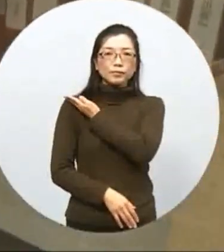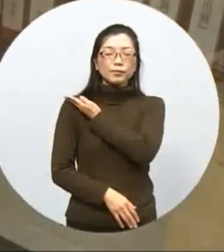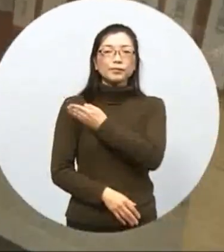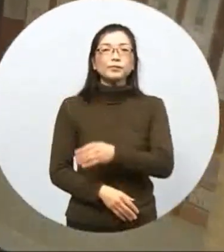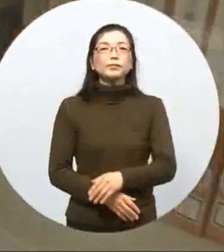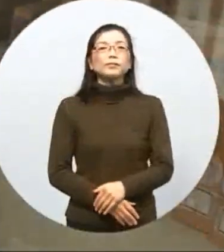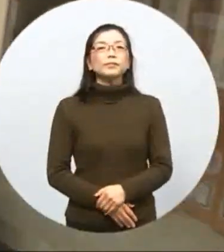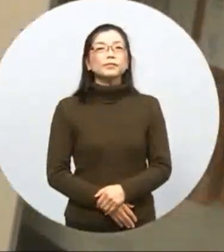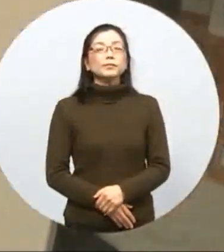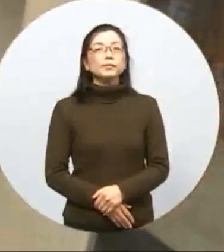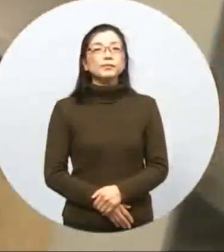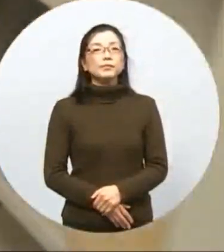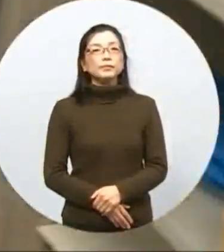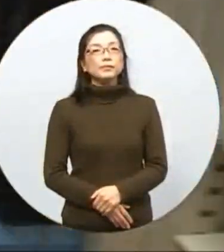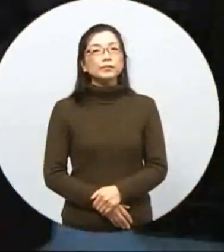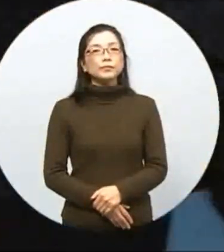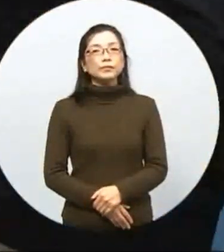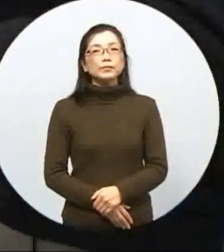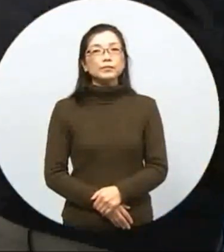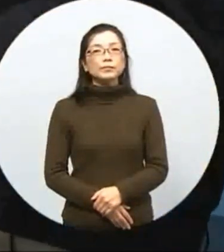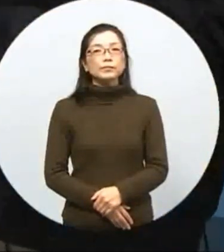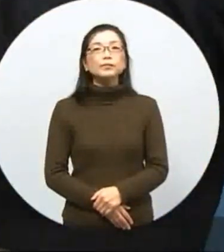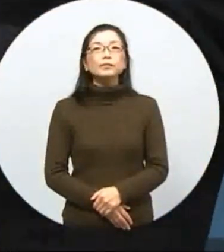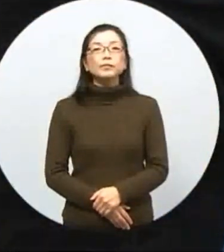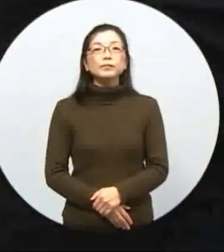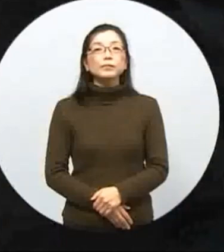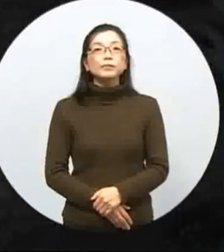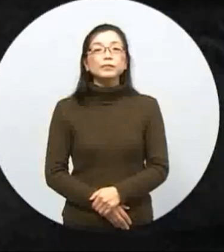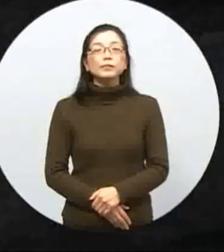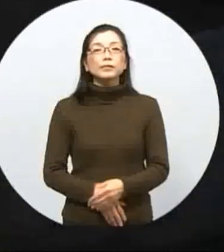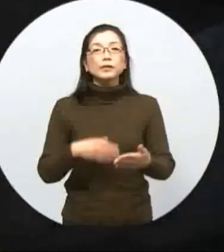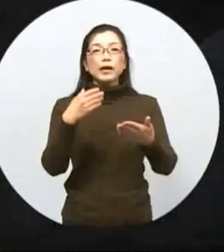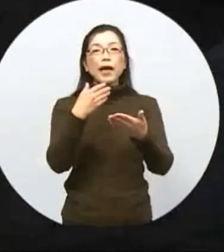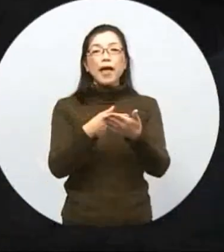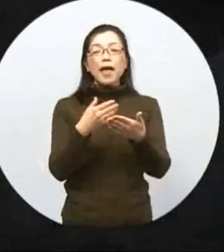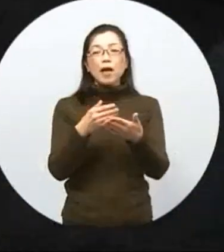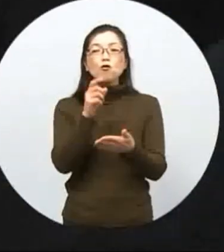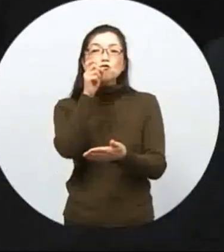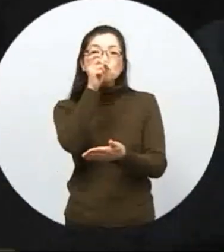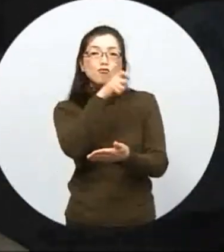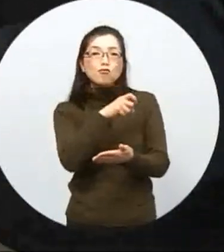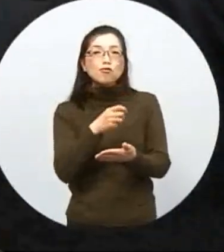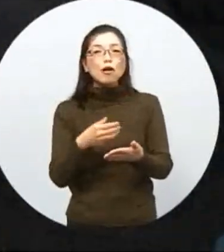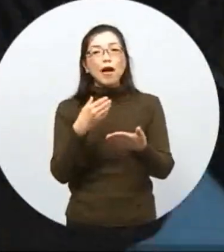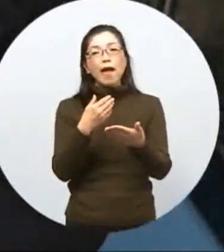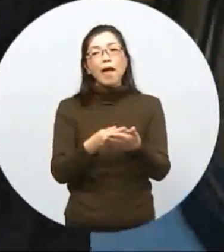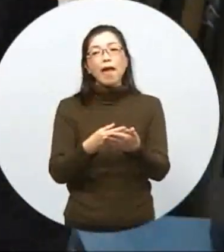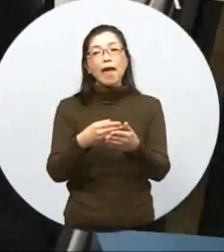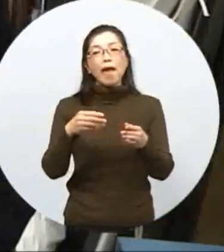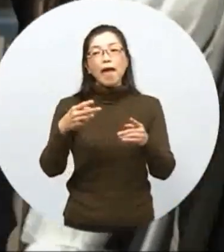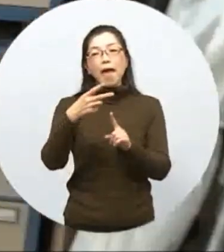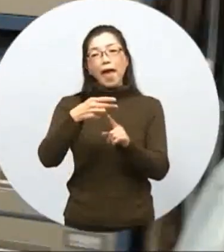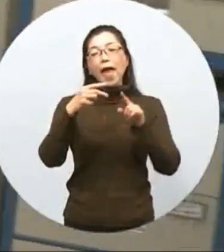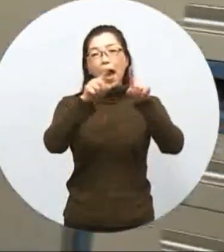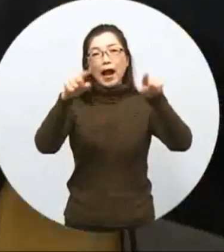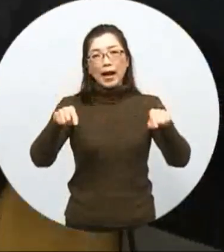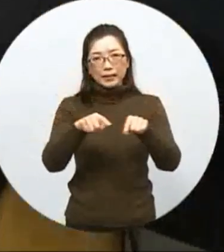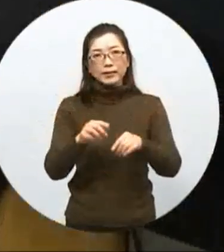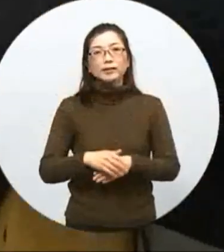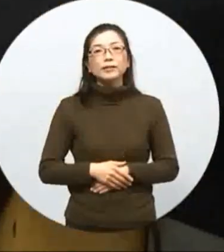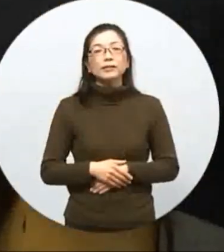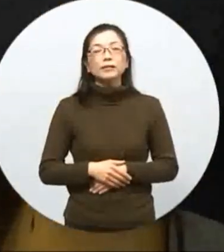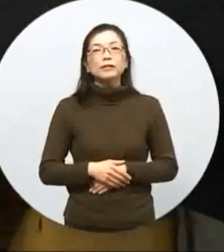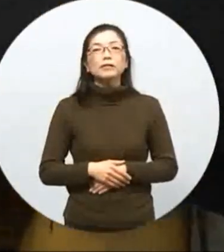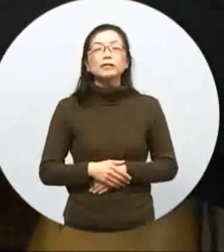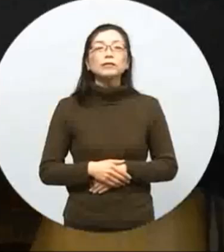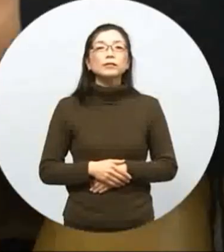ね、こちらが何コインの絵はがきの入っている、資料になります。こちら行きましょうか。通